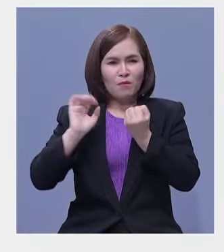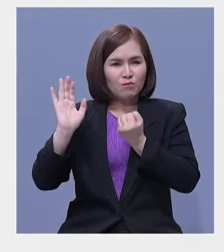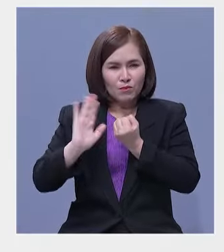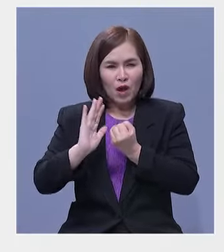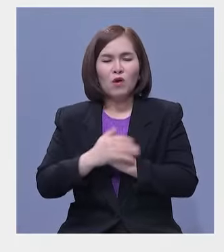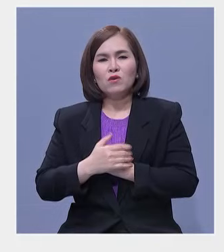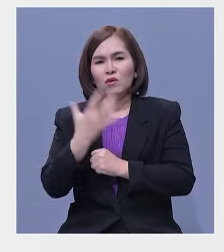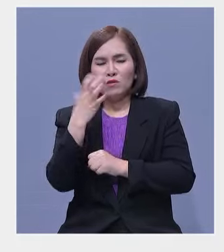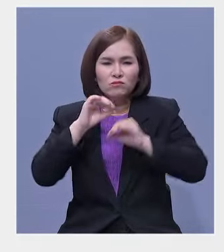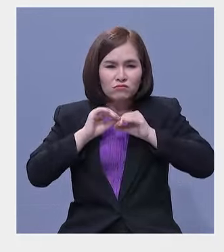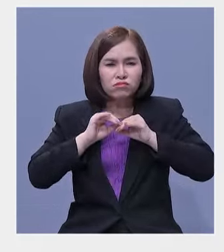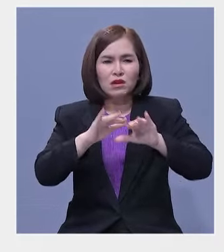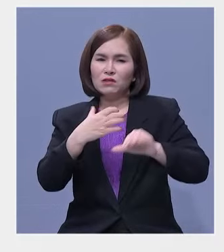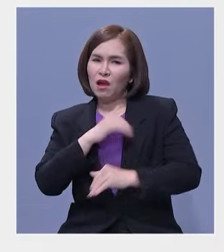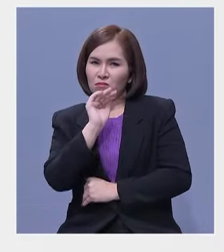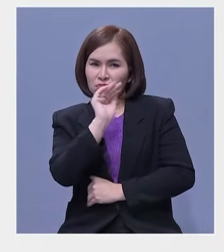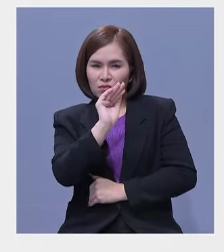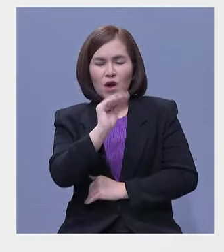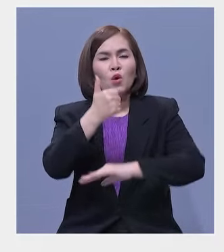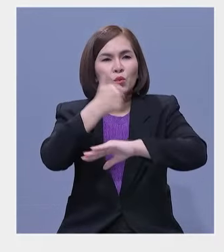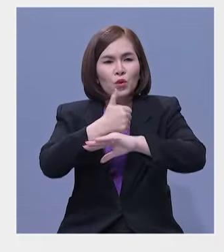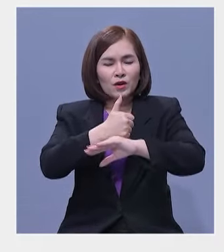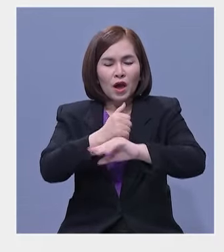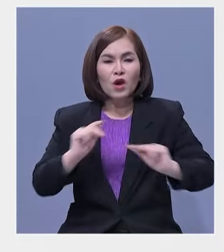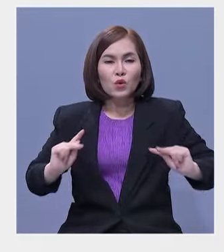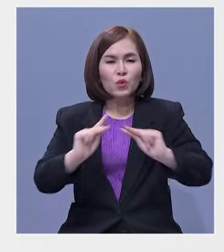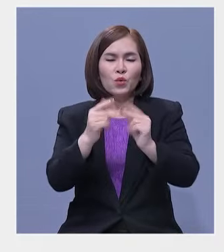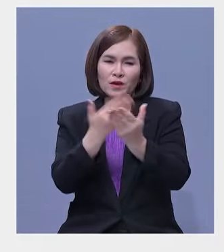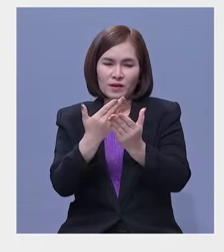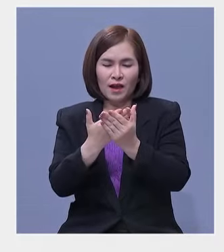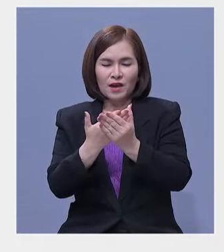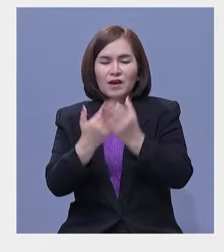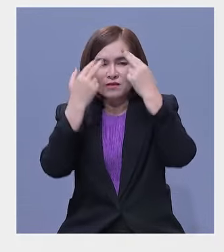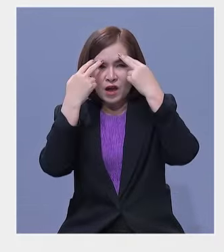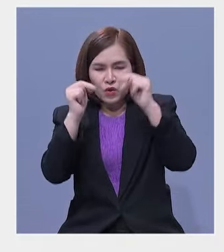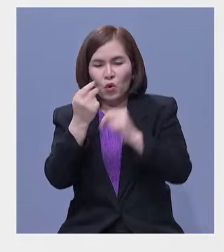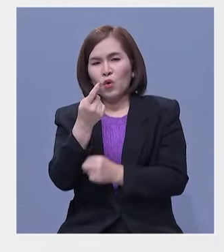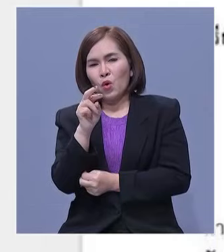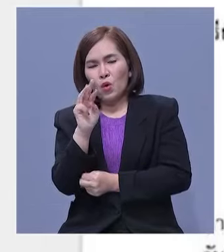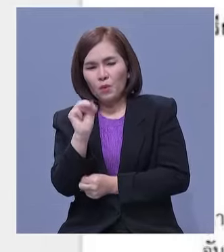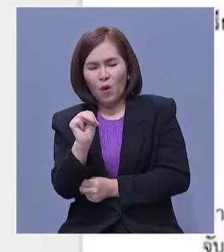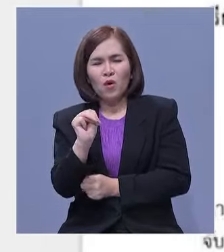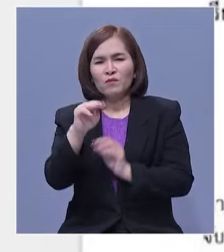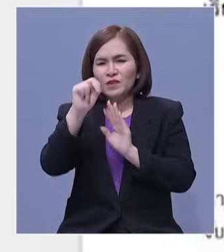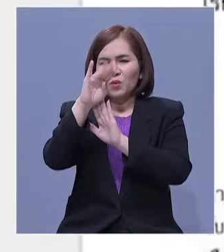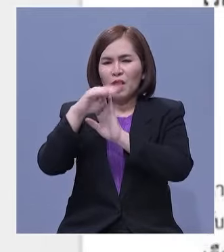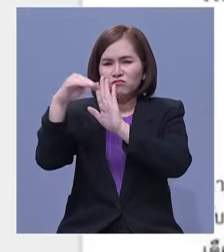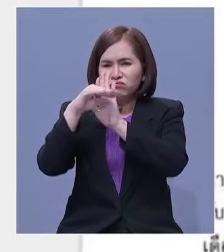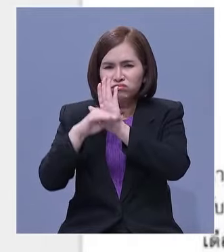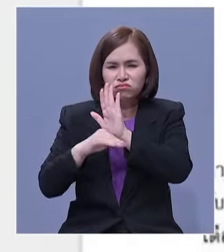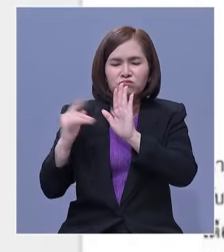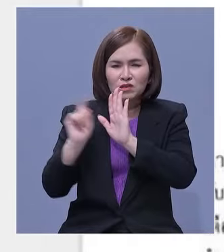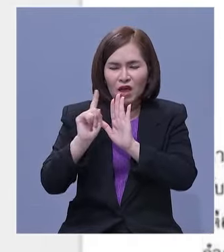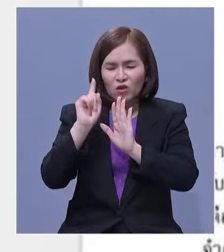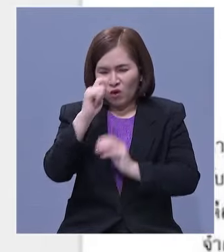เศรษฐาทวีสีนายกรัฐมนตรีและรัฐมนตรีว่าการกระทรวงการคลังรวมทั้งครมด้วยขอให้ปฏิบัติตามนโยบายเมา